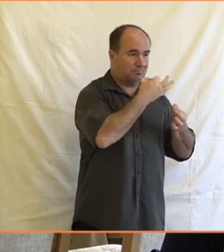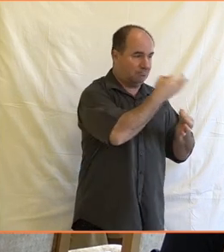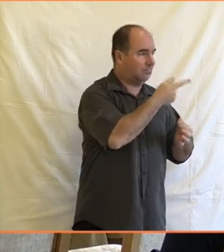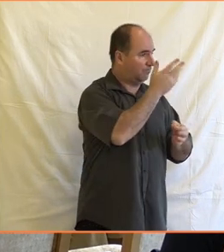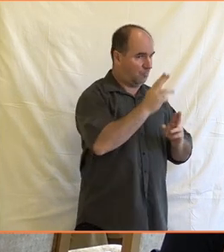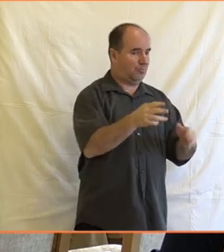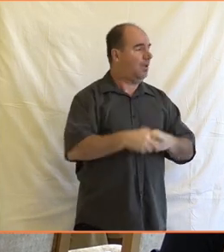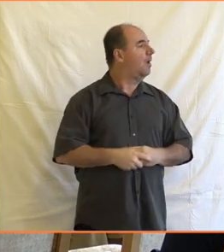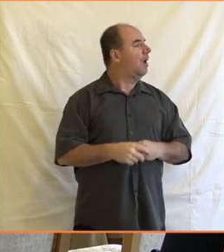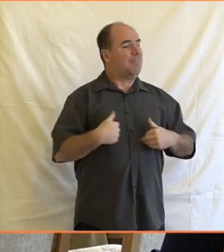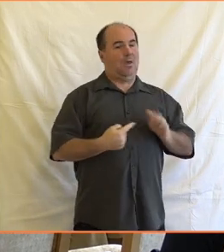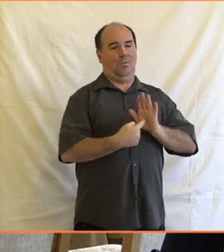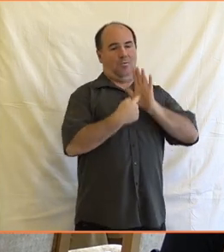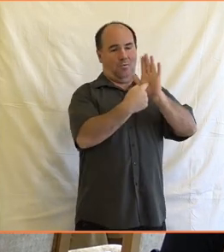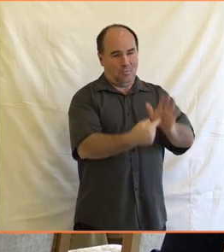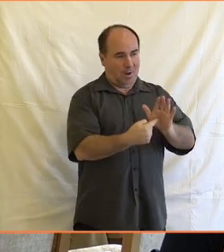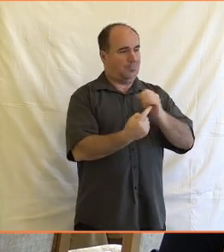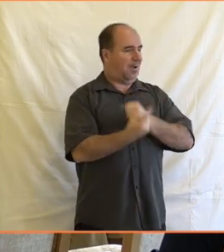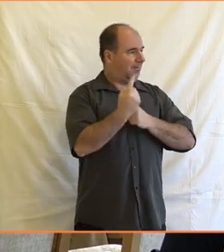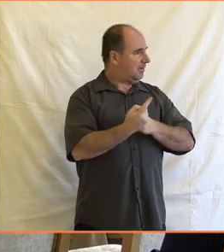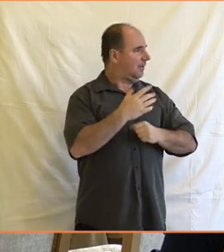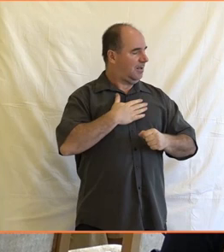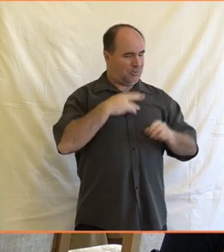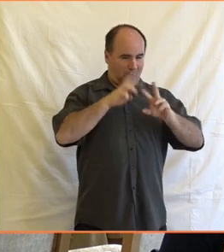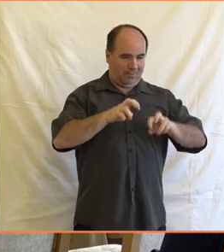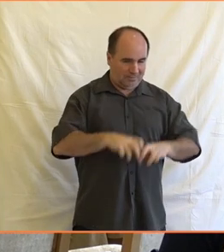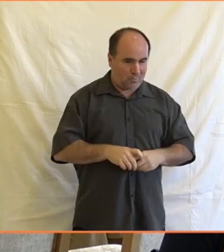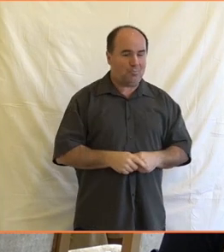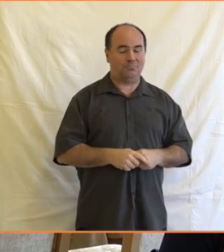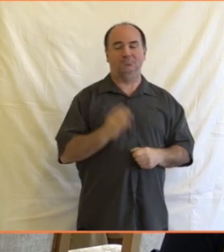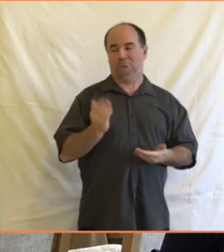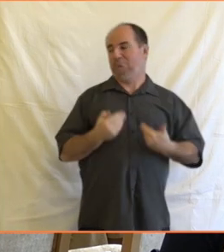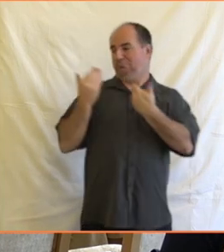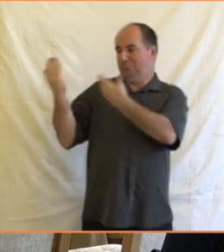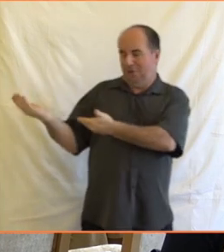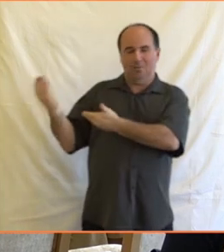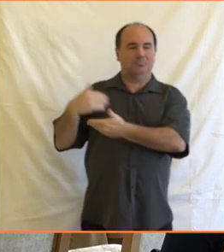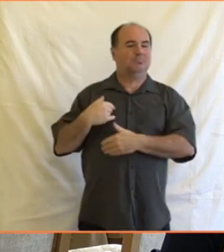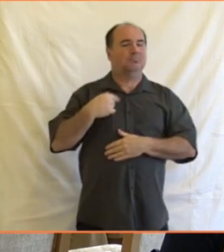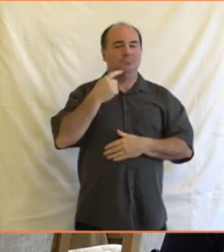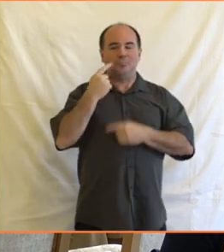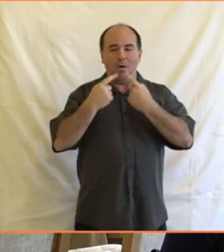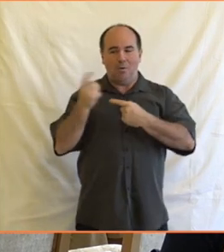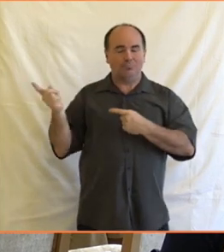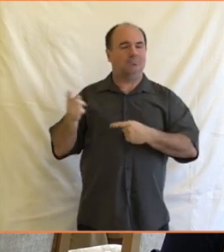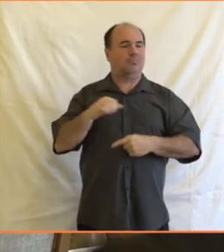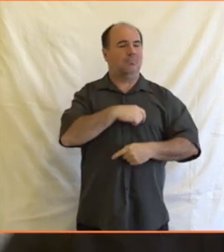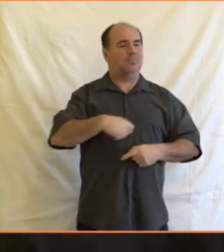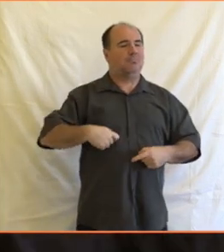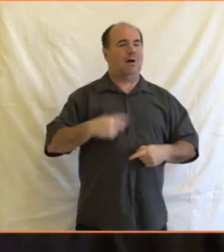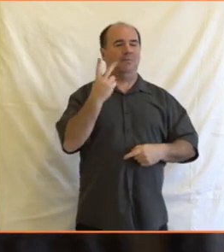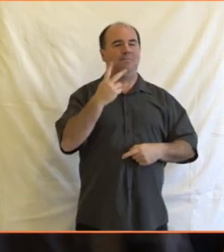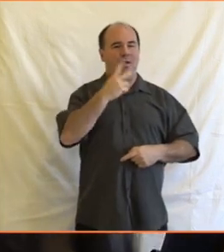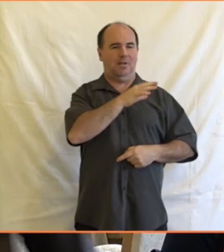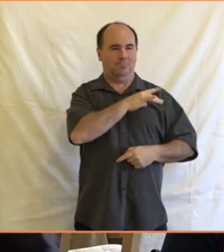výzkumu. A já bych zde předal slovo panu Václavu Moravcovi, který nám řekne, jak celý ten